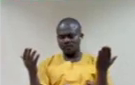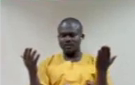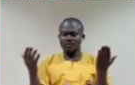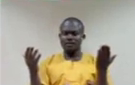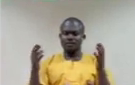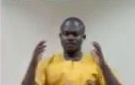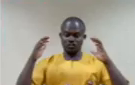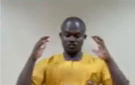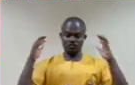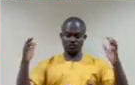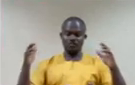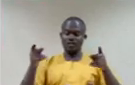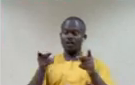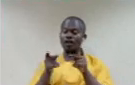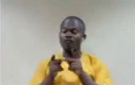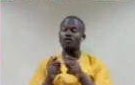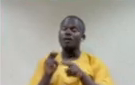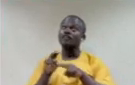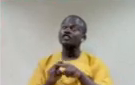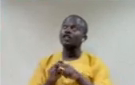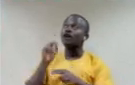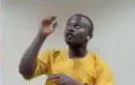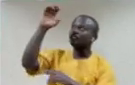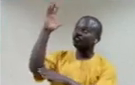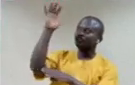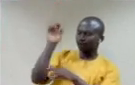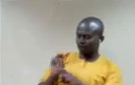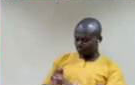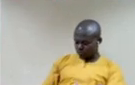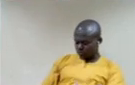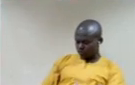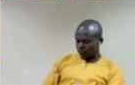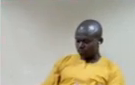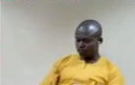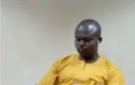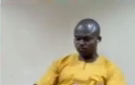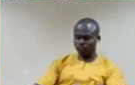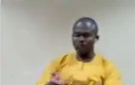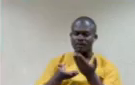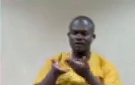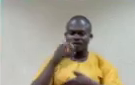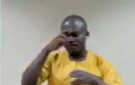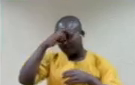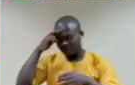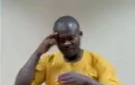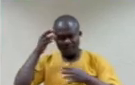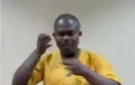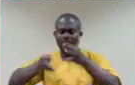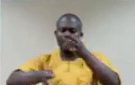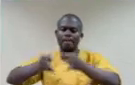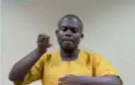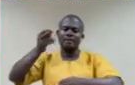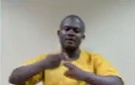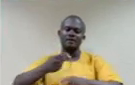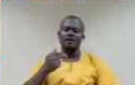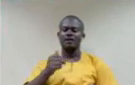cy'inganzamarumbo hari agacaca nk'aka bakicaramo bakaganira niyo mpamvu na za manza zacu mwumva